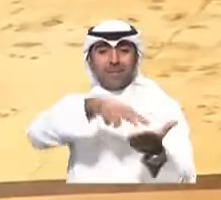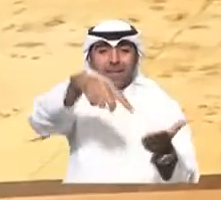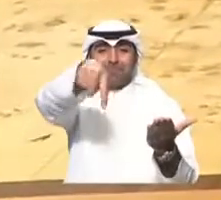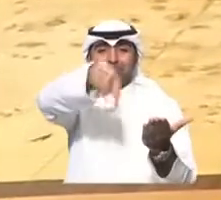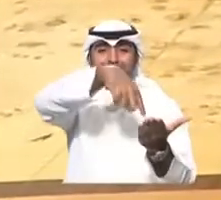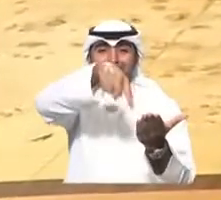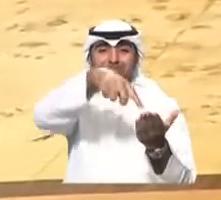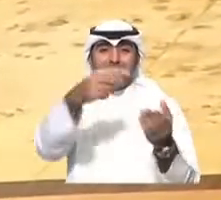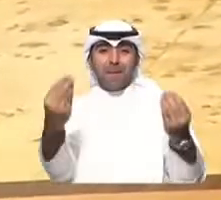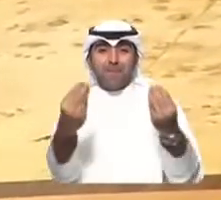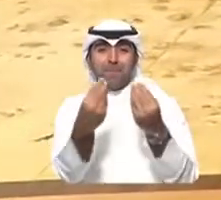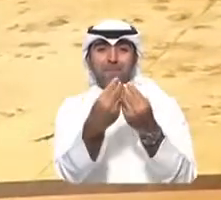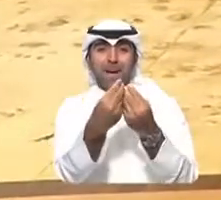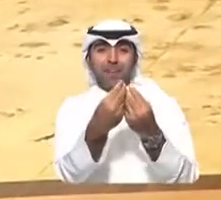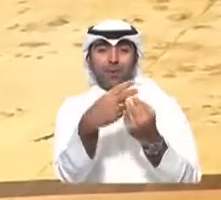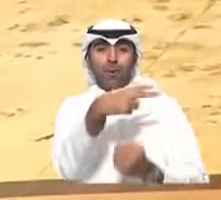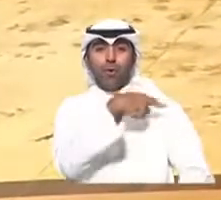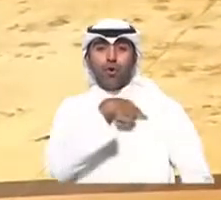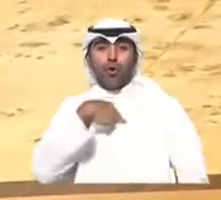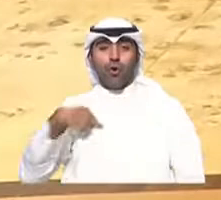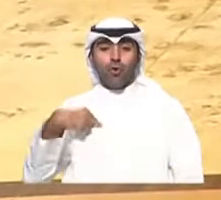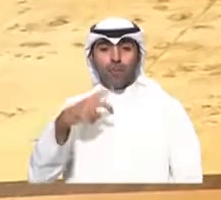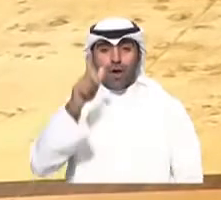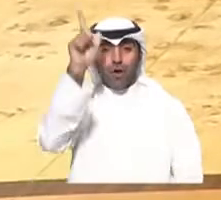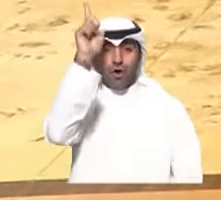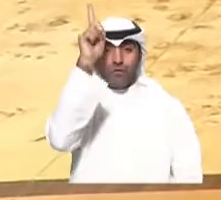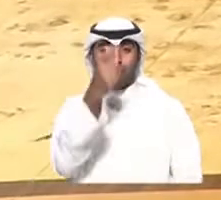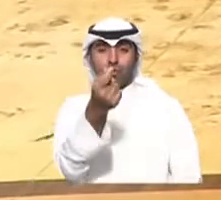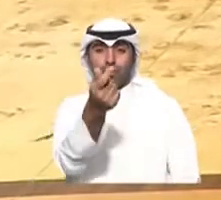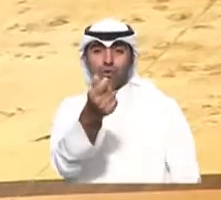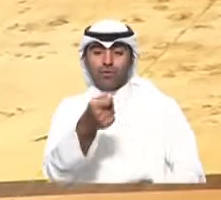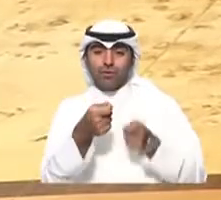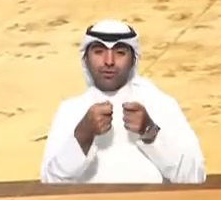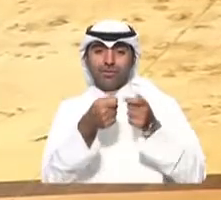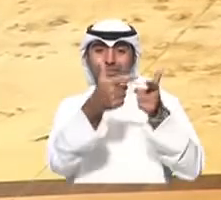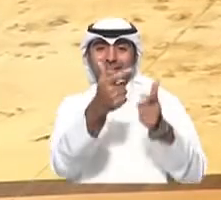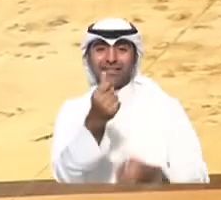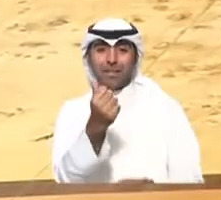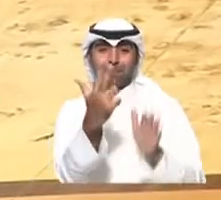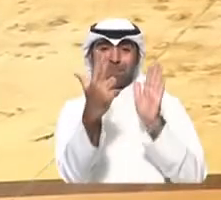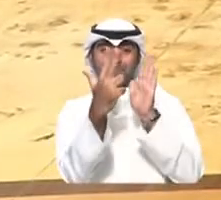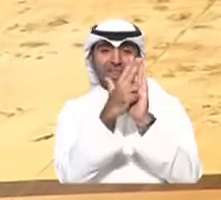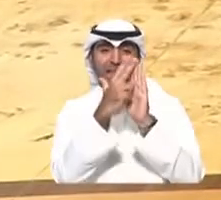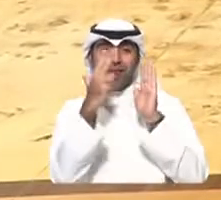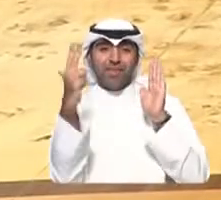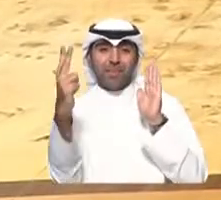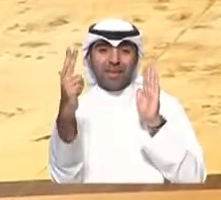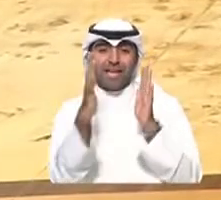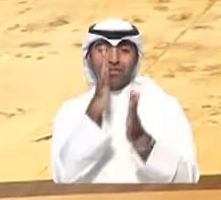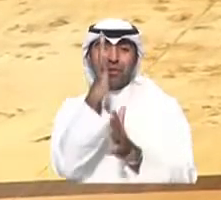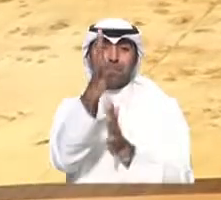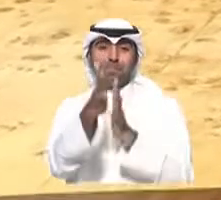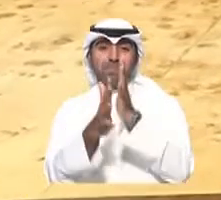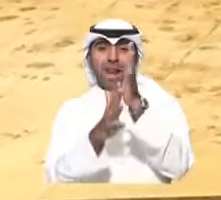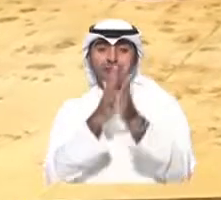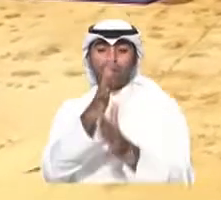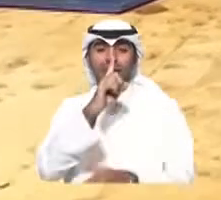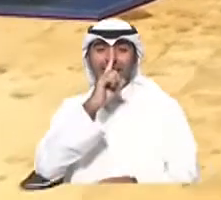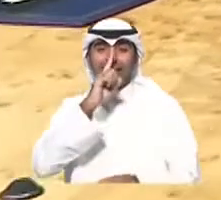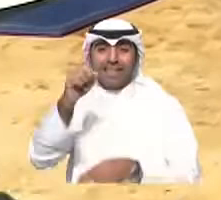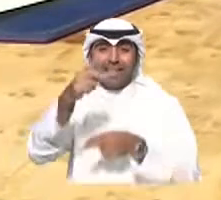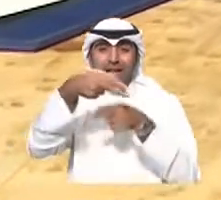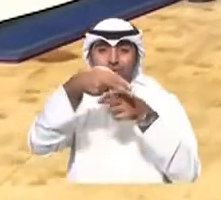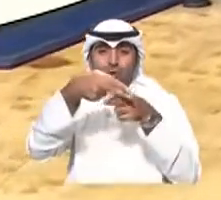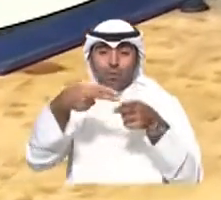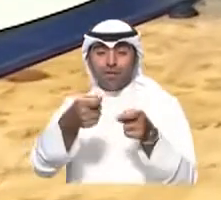الهاشمية، وتبلغ قيمة القرض 18 مليون دينار للإسهام في تمويل مشروع ميناء الشيخ صباح الأحمد